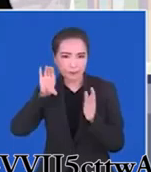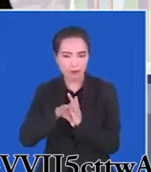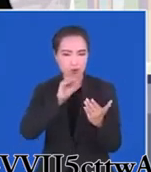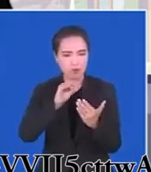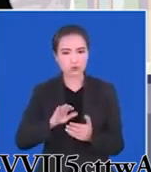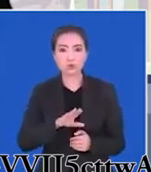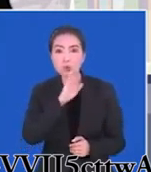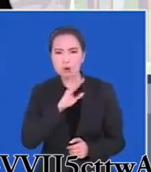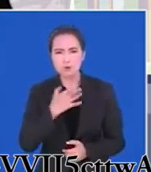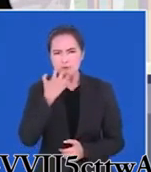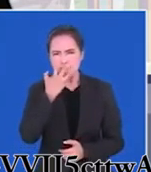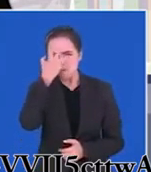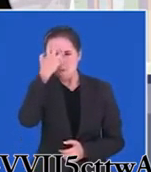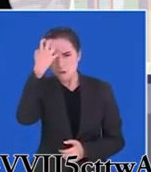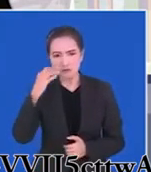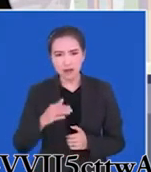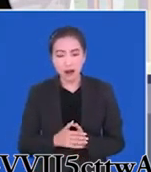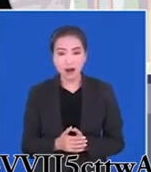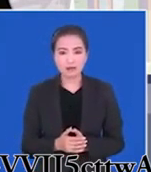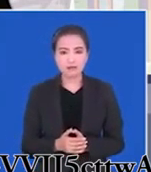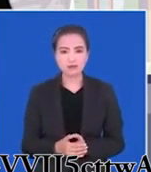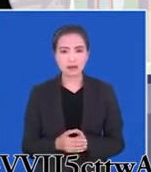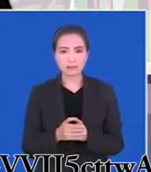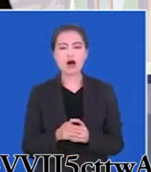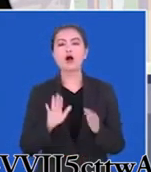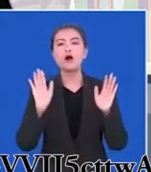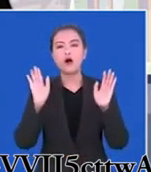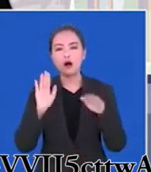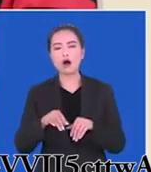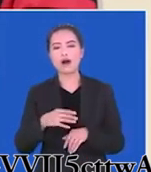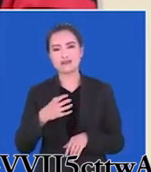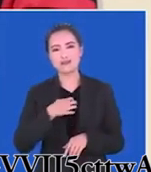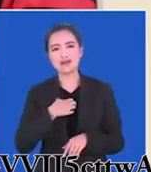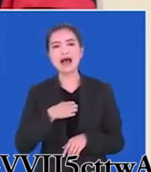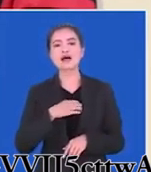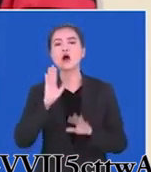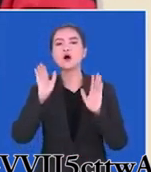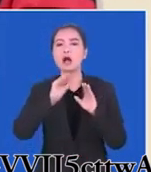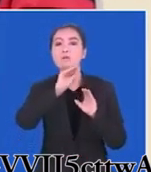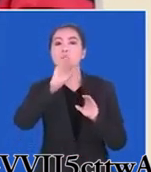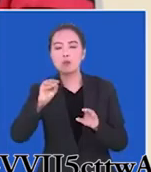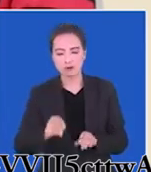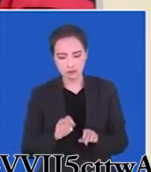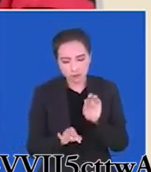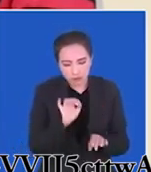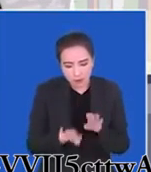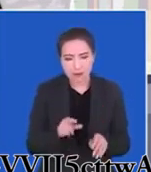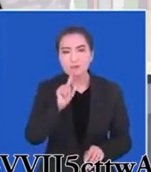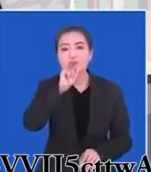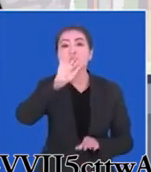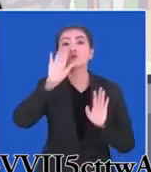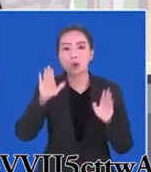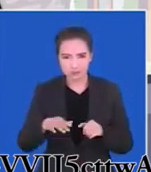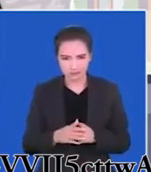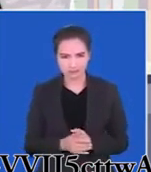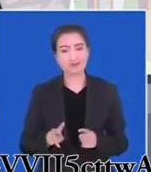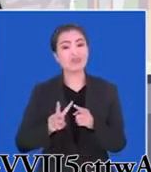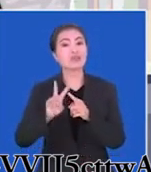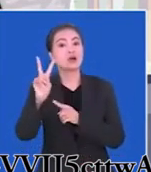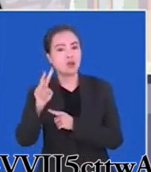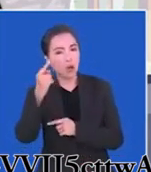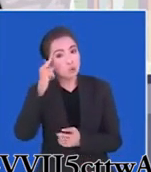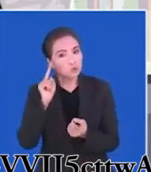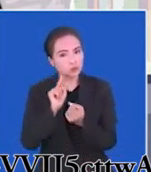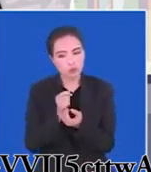สต์บ่นเจอสิ่งในชีวิตประจำวันอะไรไม่ดีก็ไปเล่น Twitter ครับแยกกันให้มันเหมาะสมกับตัวเองข้อ2นี่คือรู้จักการช่